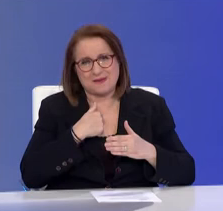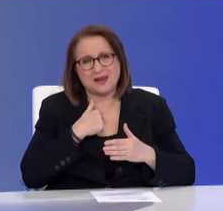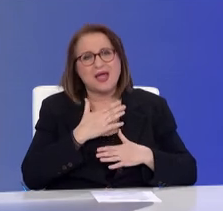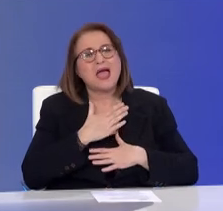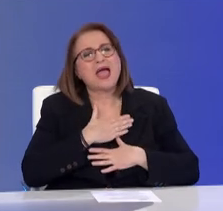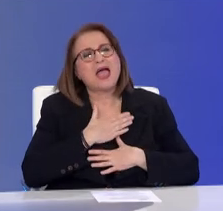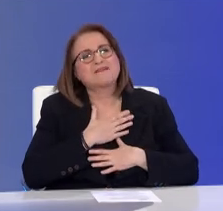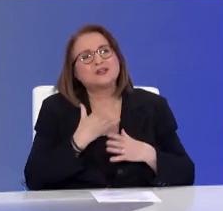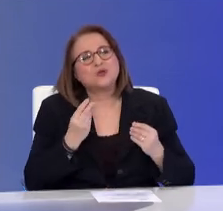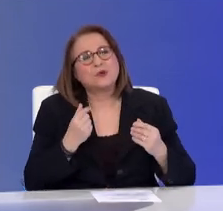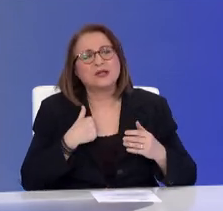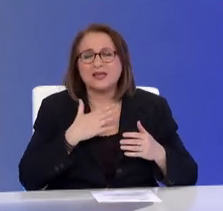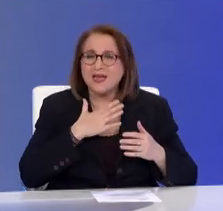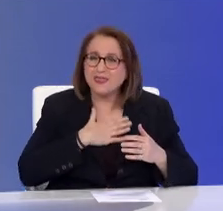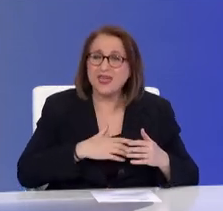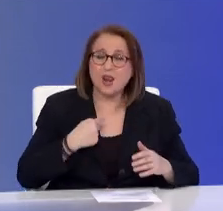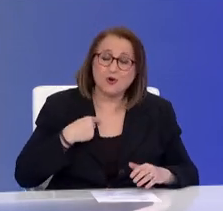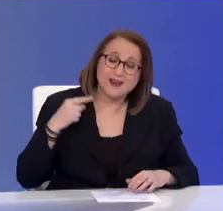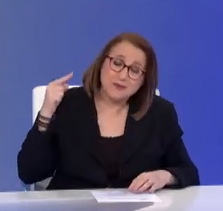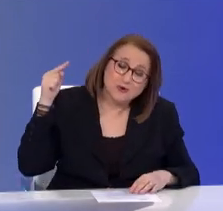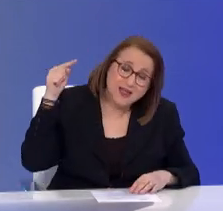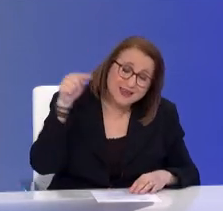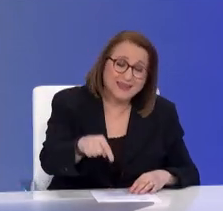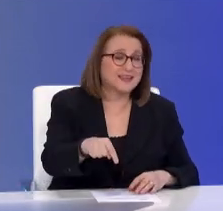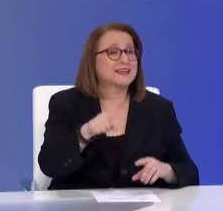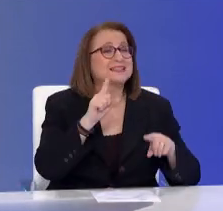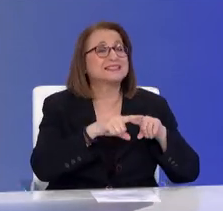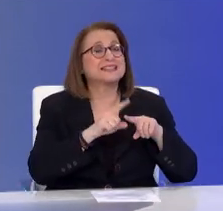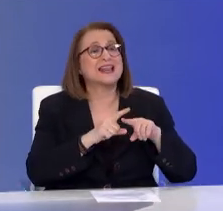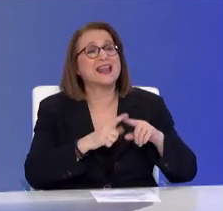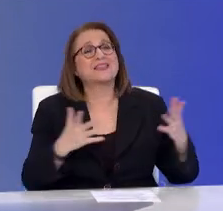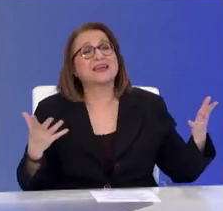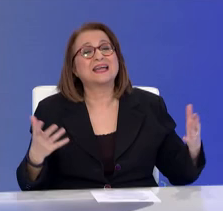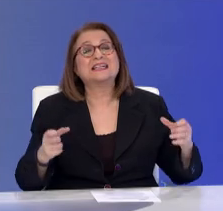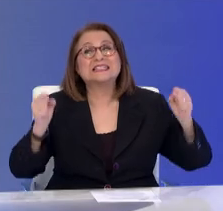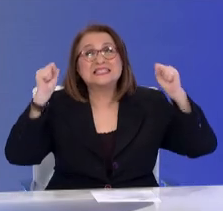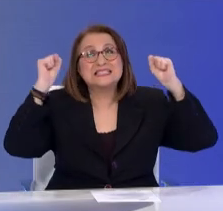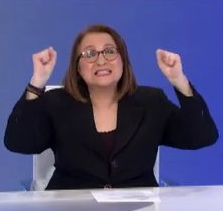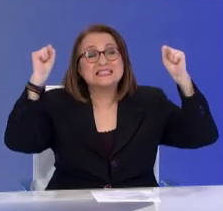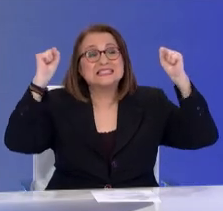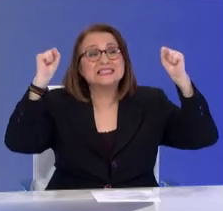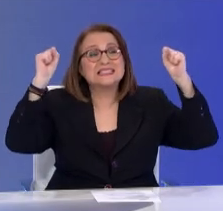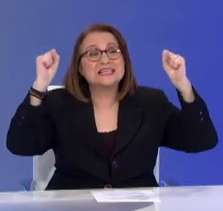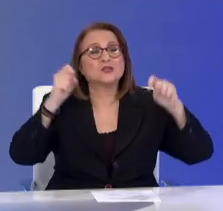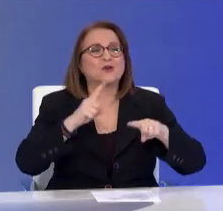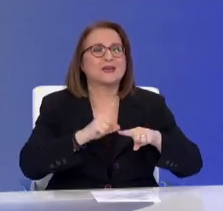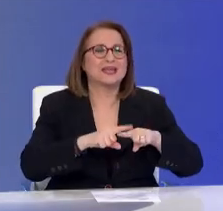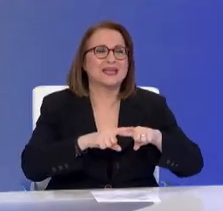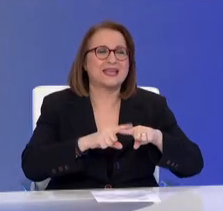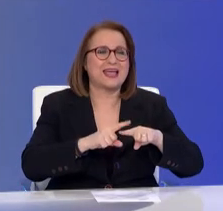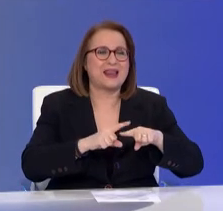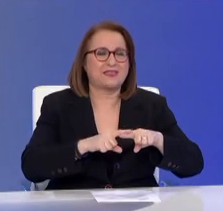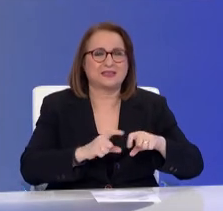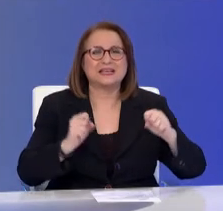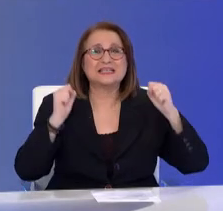θα ήθελα πραγματικά να είμαι μαζί σας αυτή τη στιγμή. Ζήτω η Ελλάδα, ζήτω το